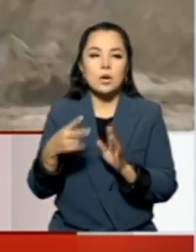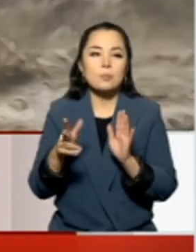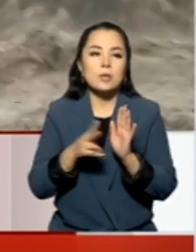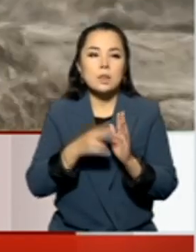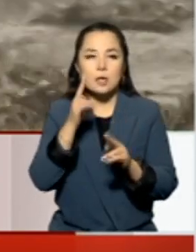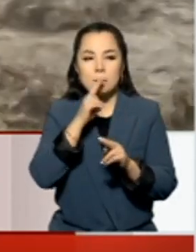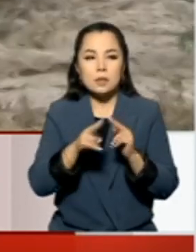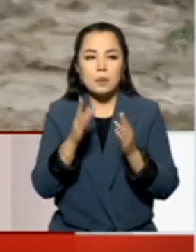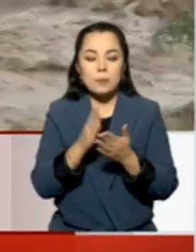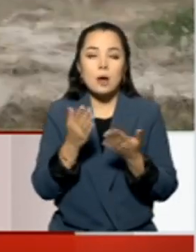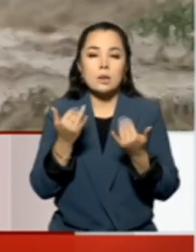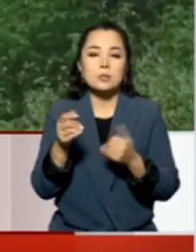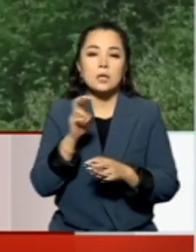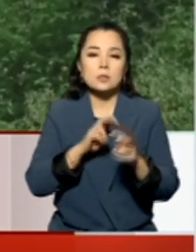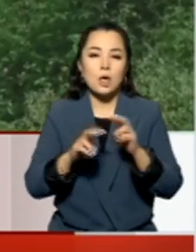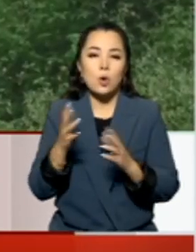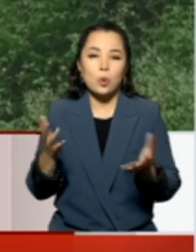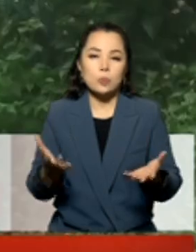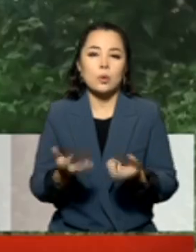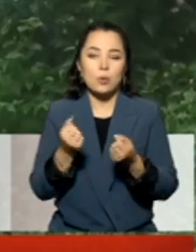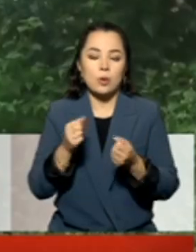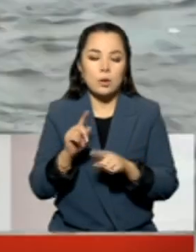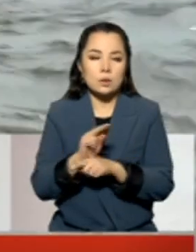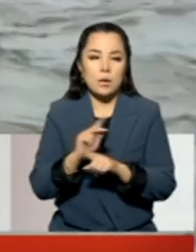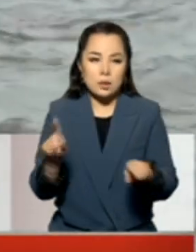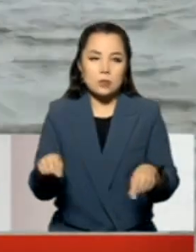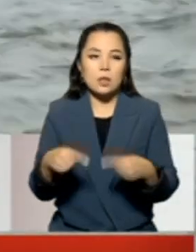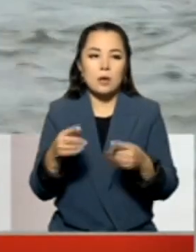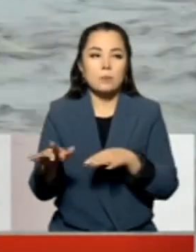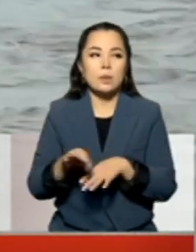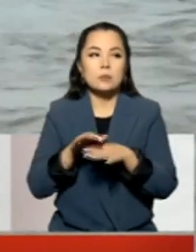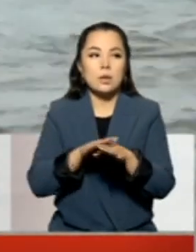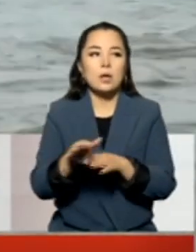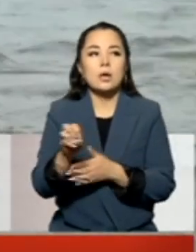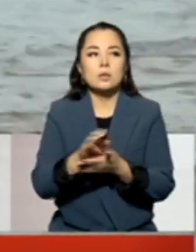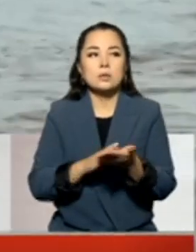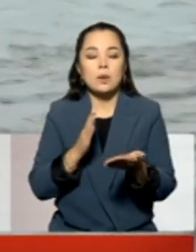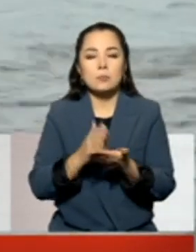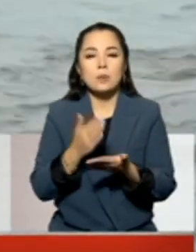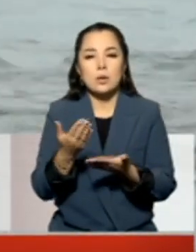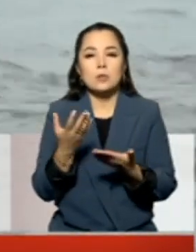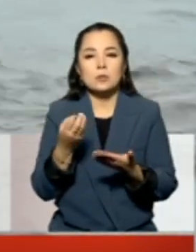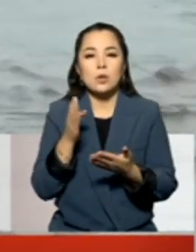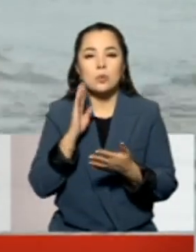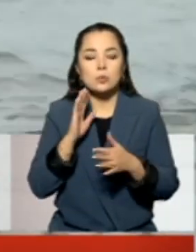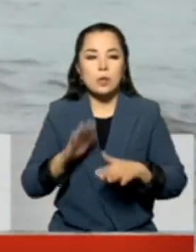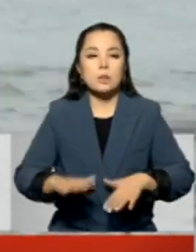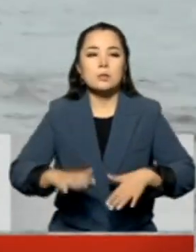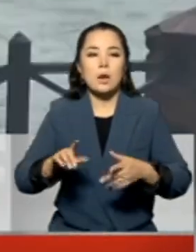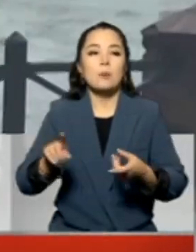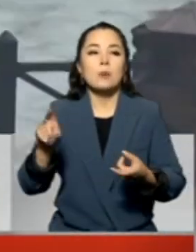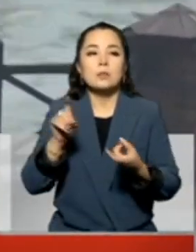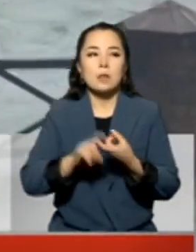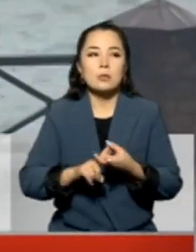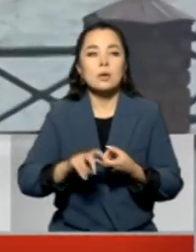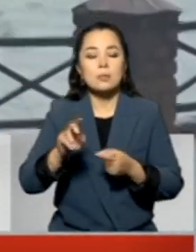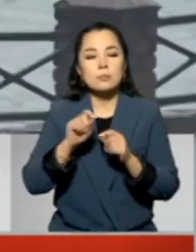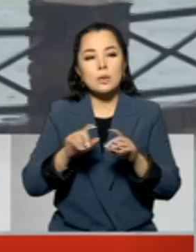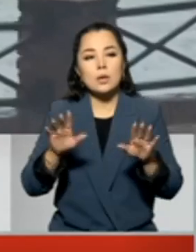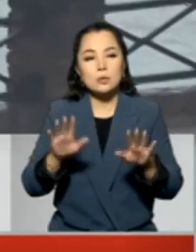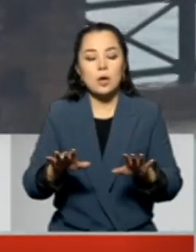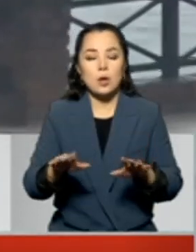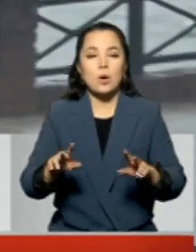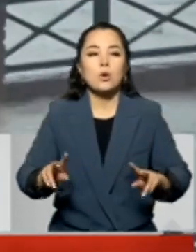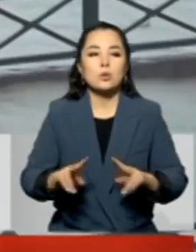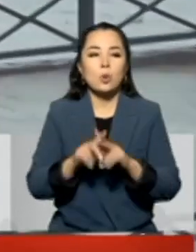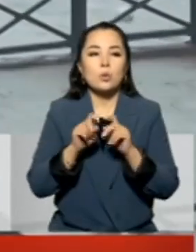жоғалып кеткен. Қазір іздеу құтқару және қалпына келтіру операциялары жалғасып жатыр. Және де су апатына байланысты мектептер мен